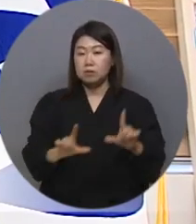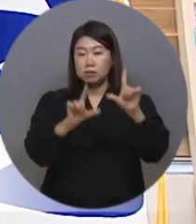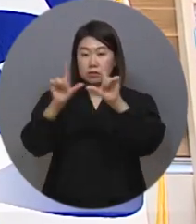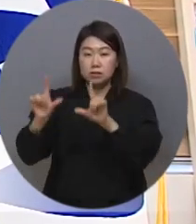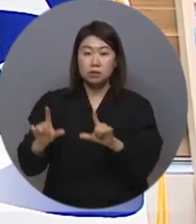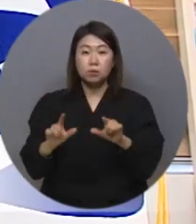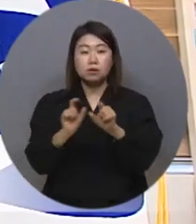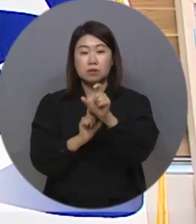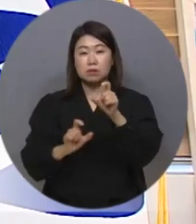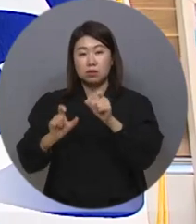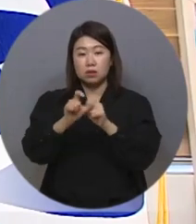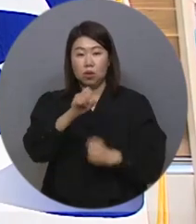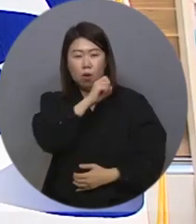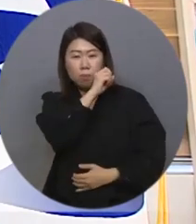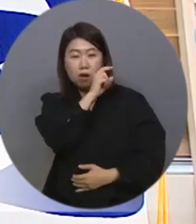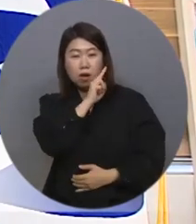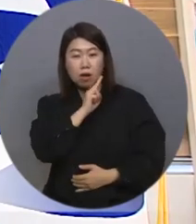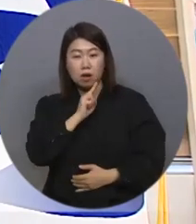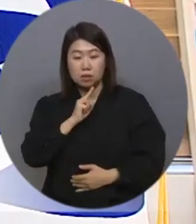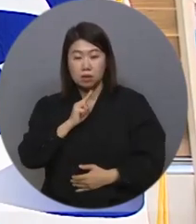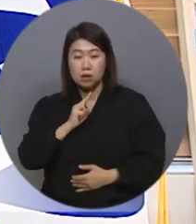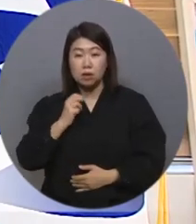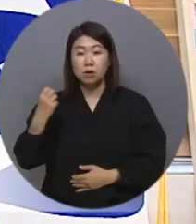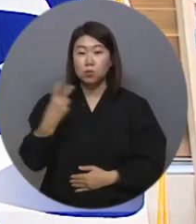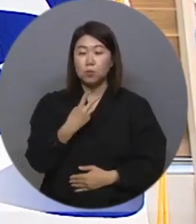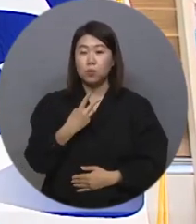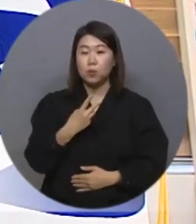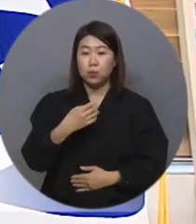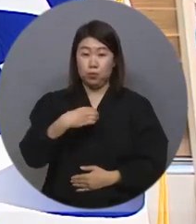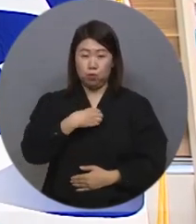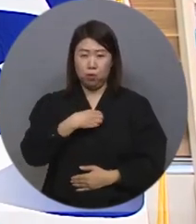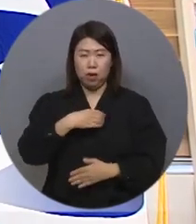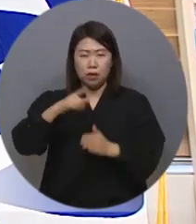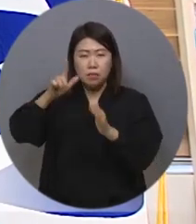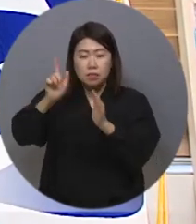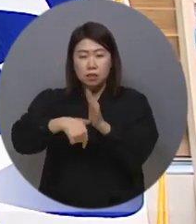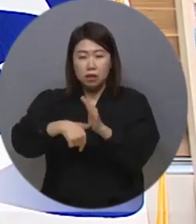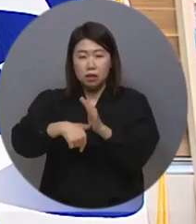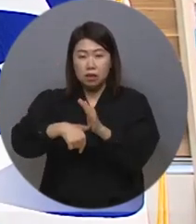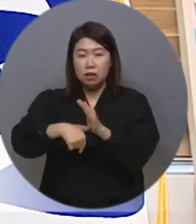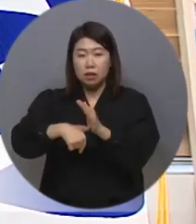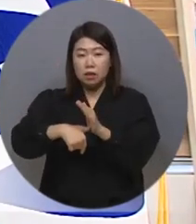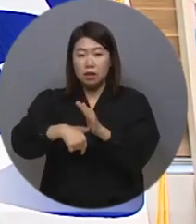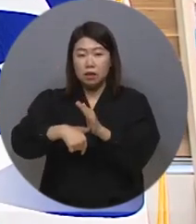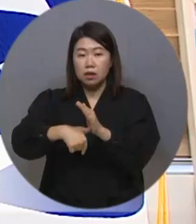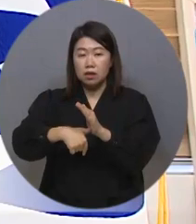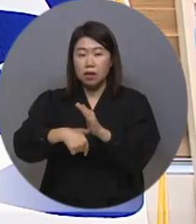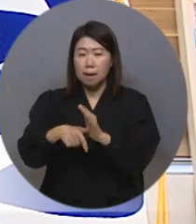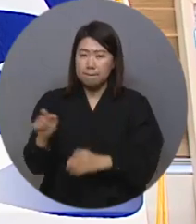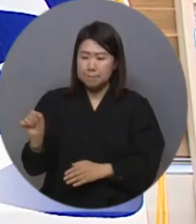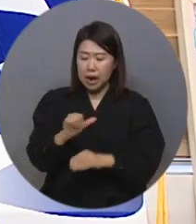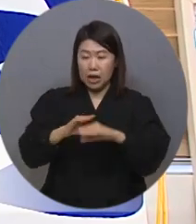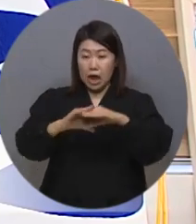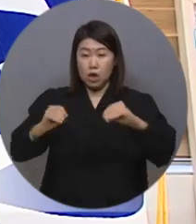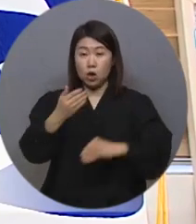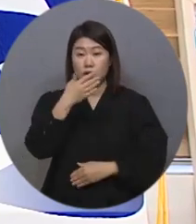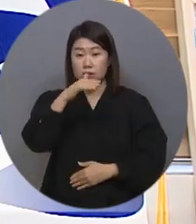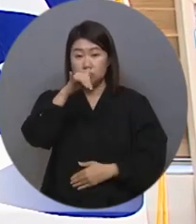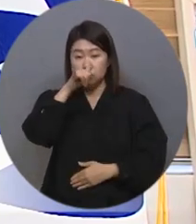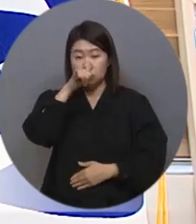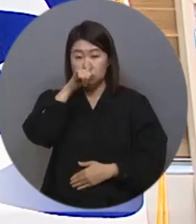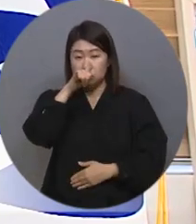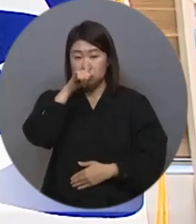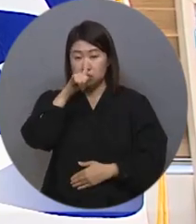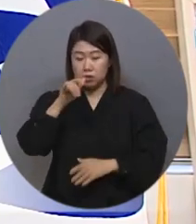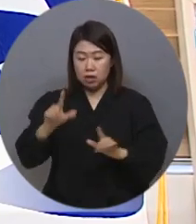활용해서 그 생활에 서로 편리하고 또 이런 위험한 때에도 빨리 조치할 수 있는 그런